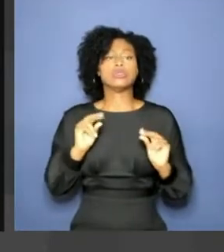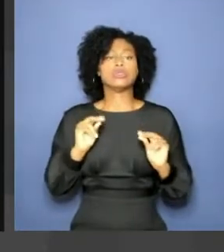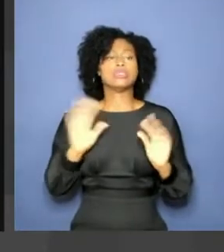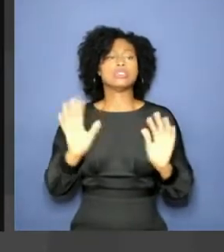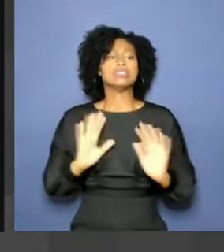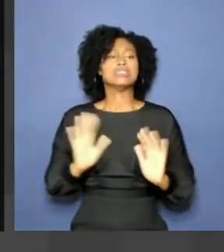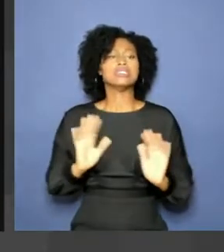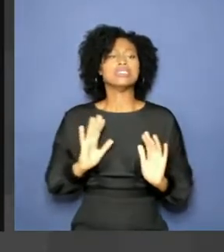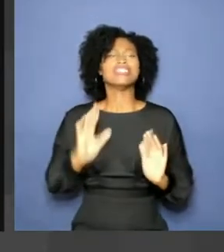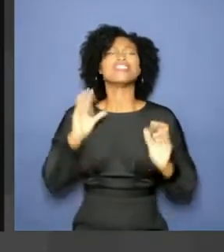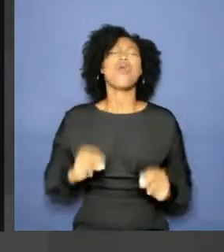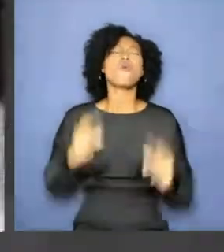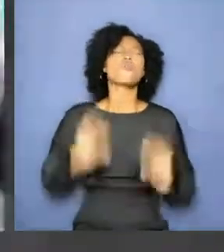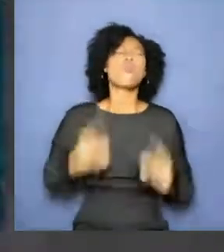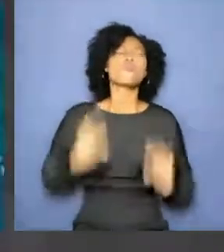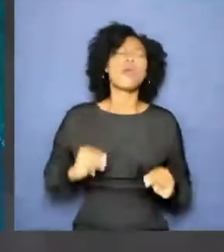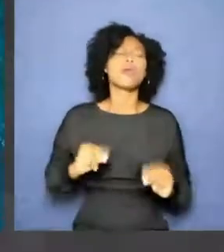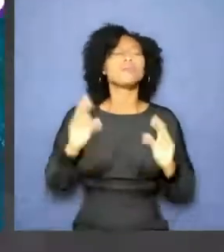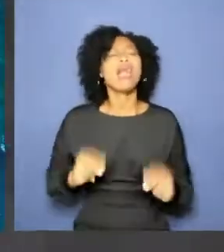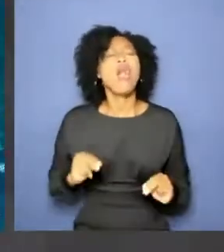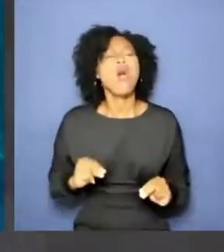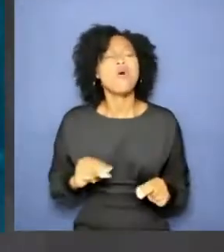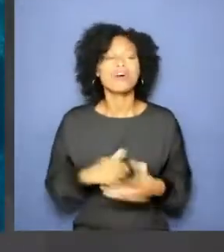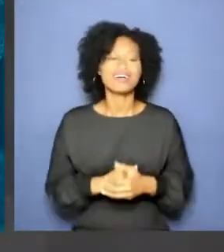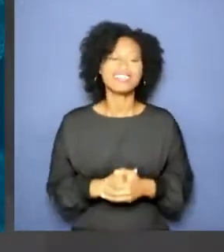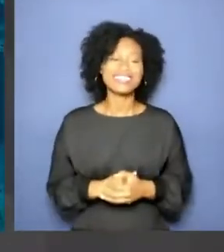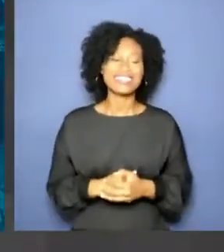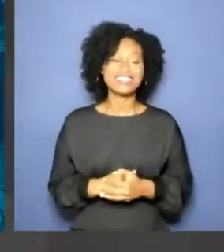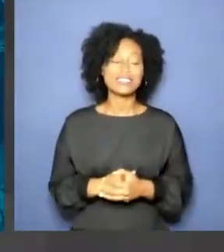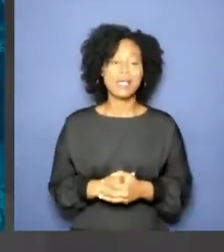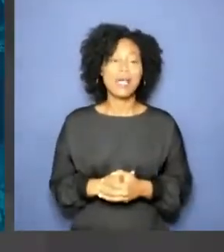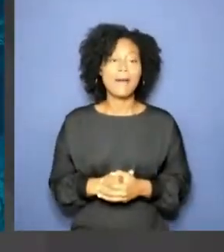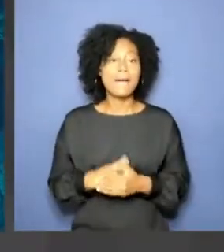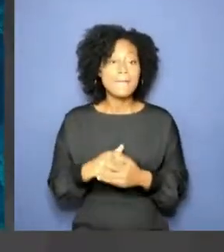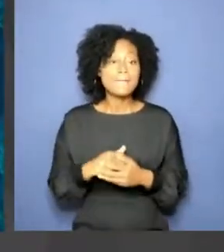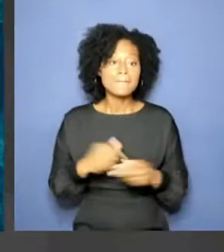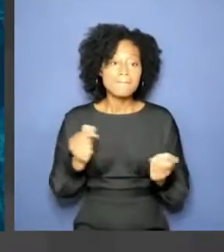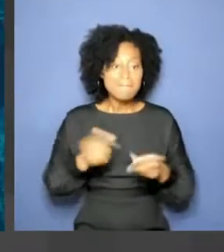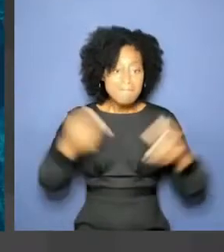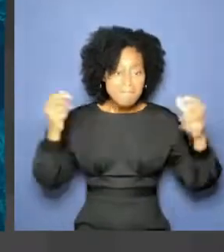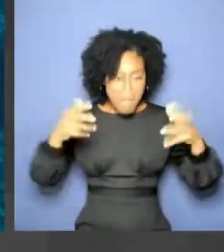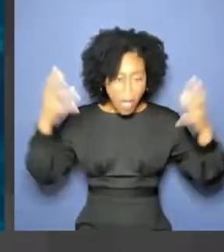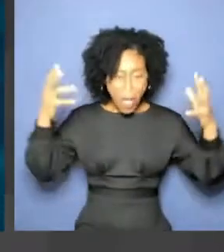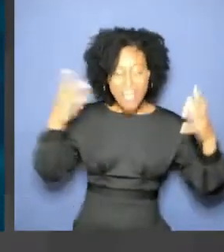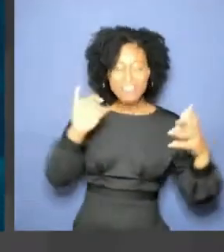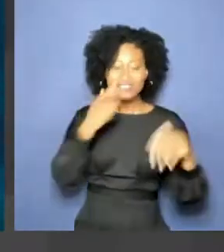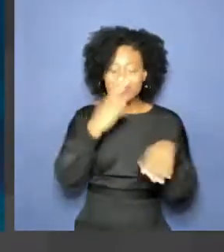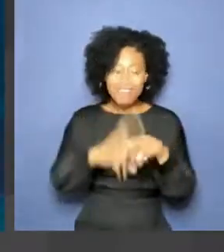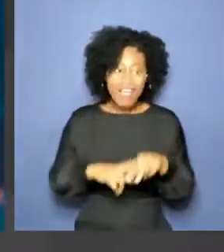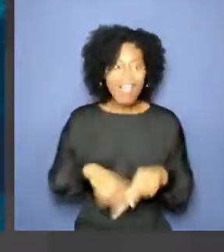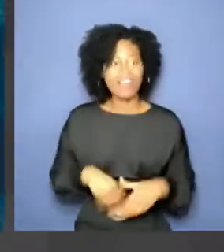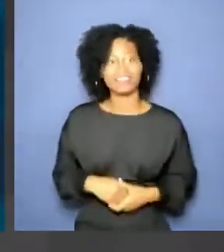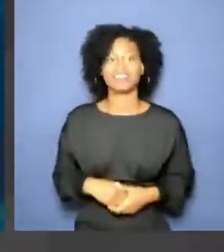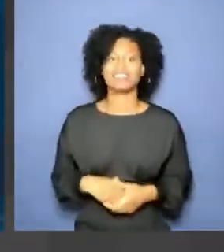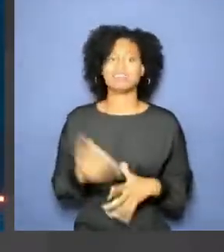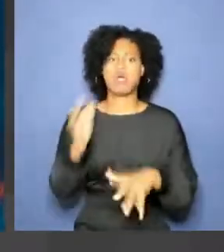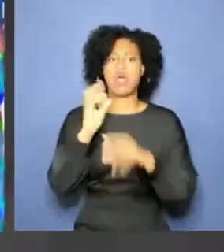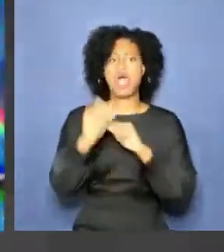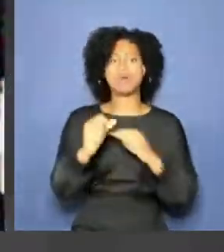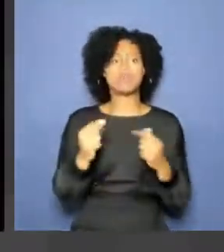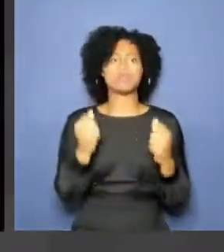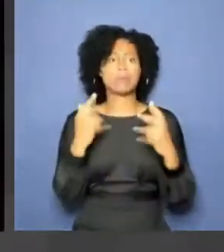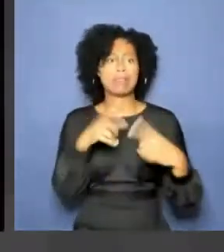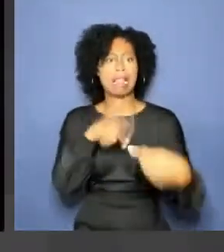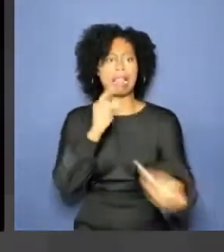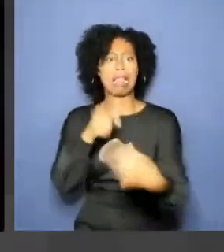Yo, no, my iron golem. はいどーん。あはは、こりゃ楽しいや。もうちょっと敵が密集してたらすごいことになりそう